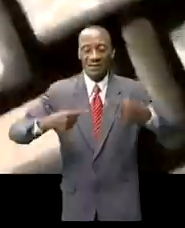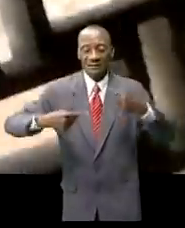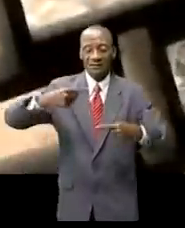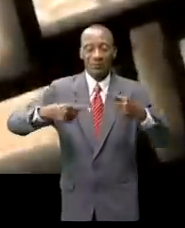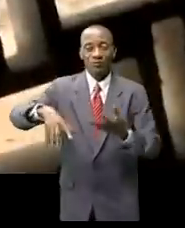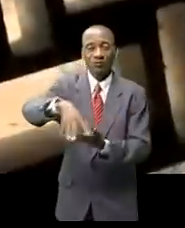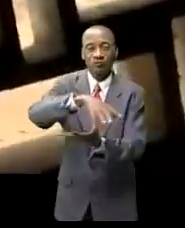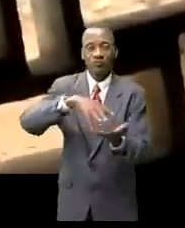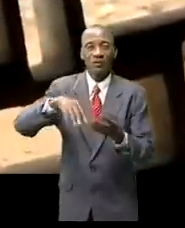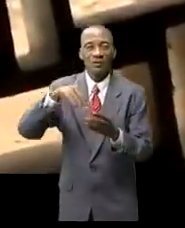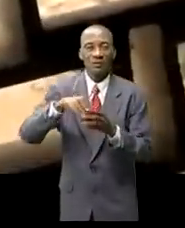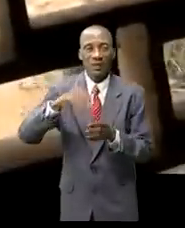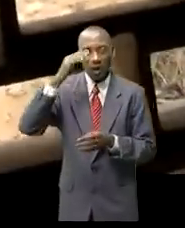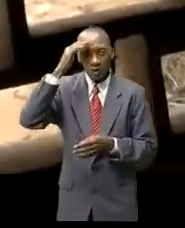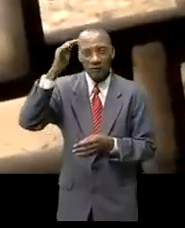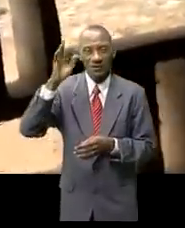Kinshasa.